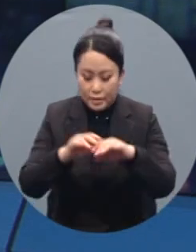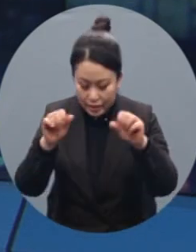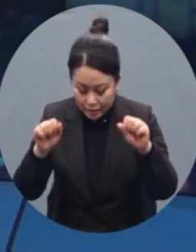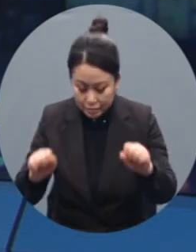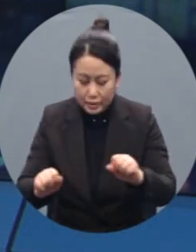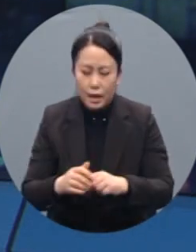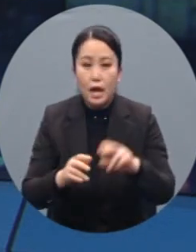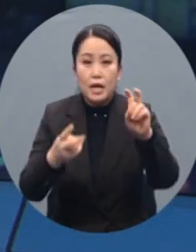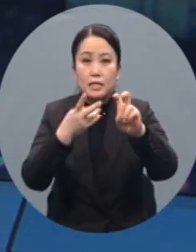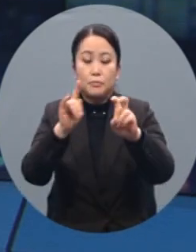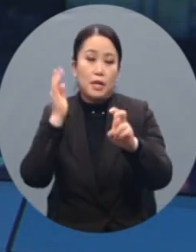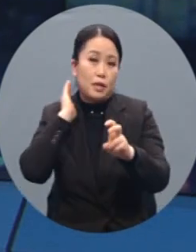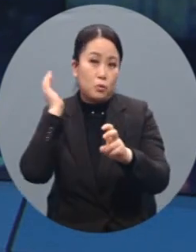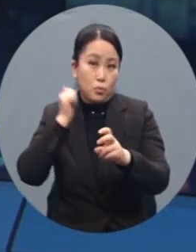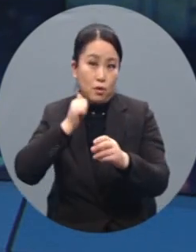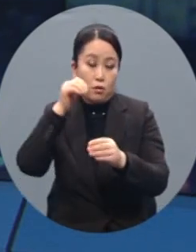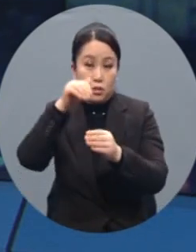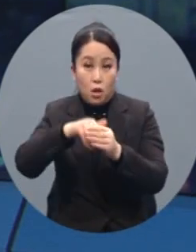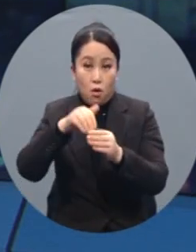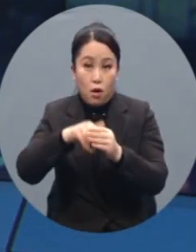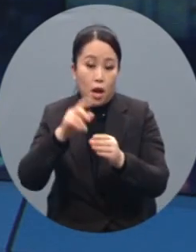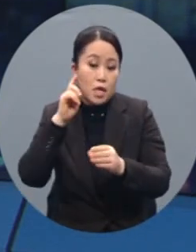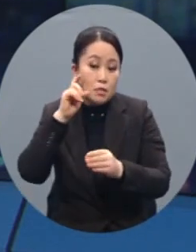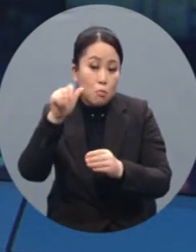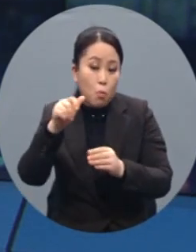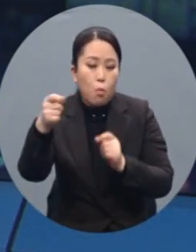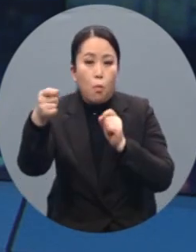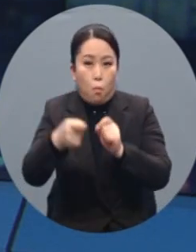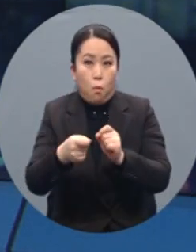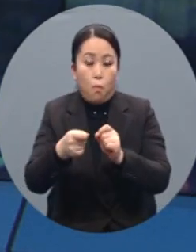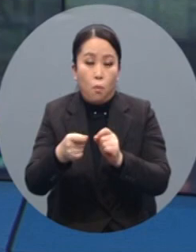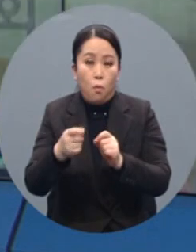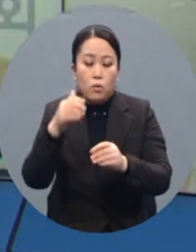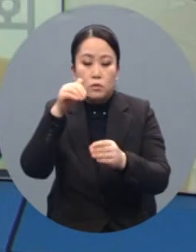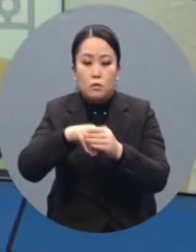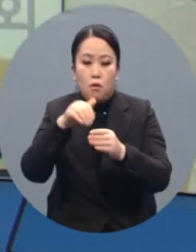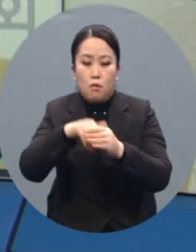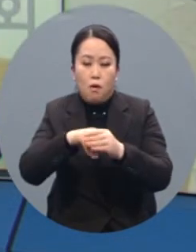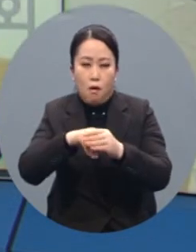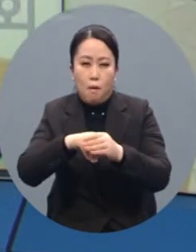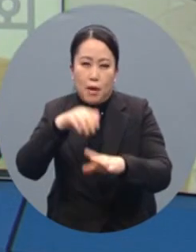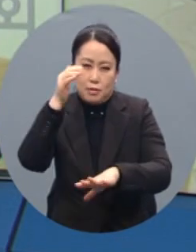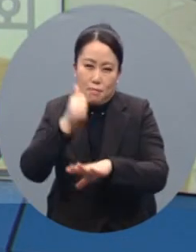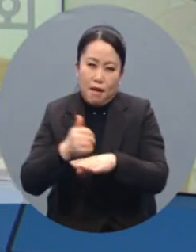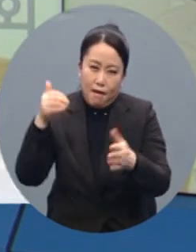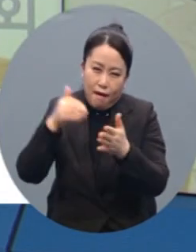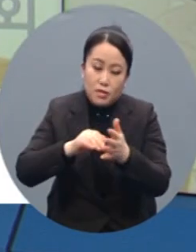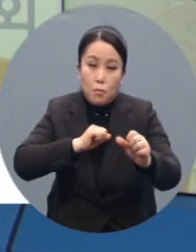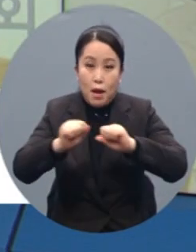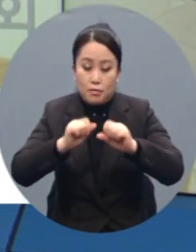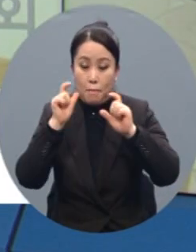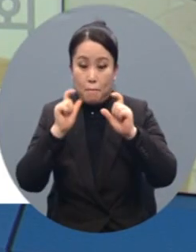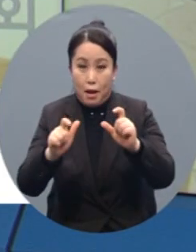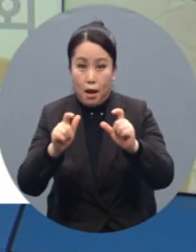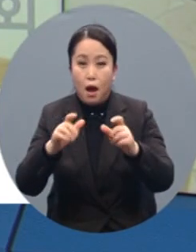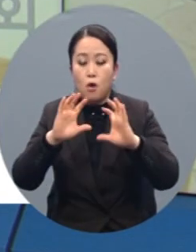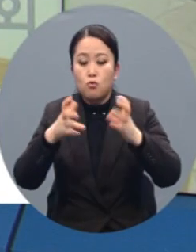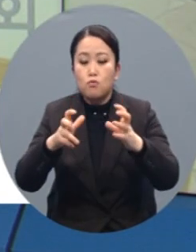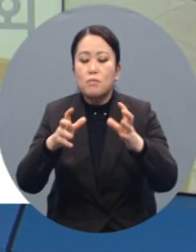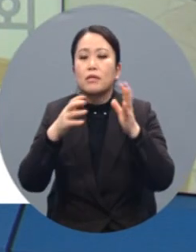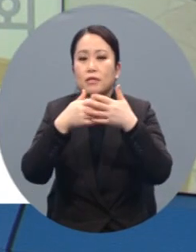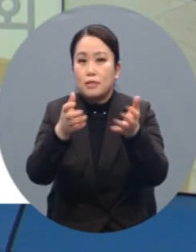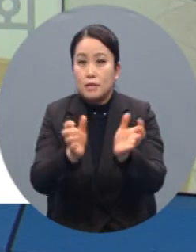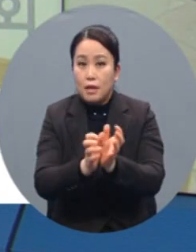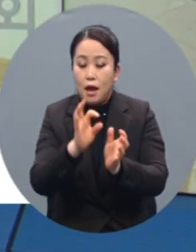안녕하십니까. 20대 대선이 이제 보름 앞으로 다가왔습니다. 선거 완주를 선언한 국민의당 안철수 후보가 오늘